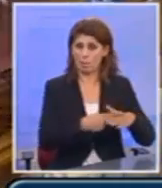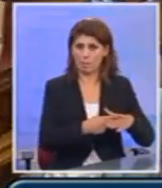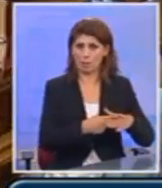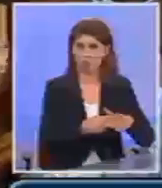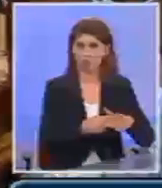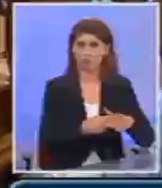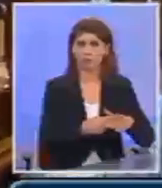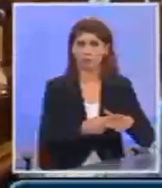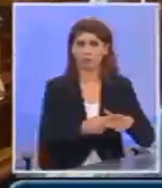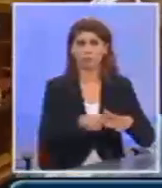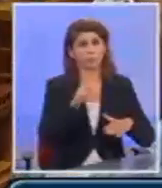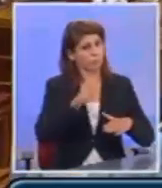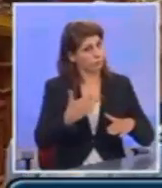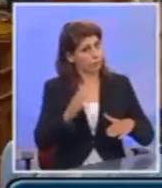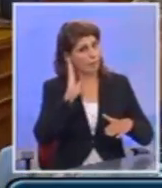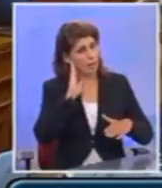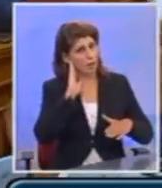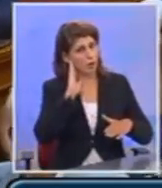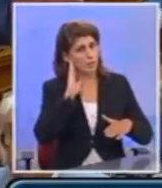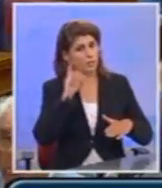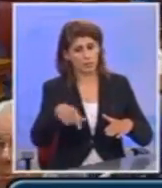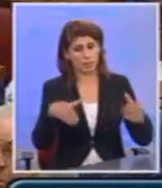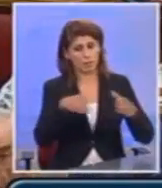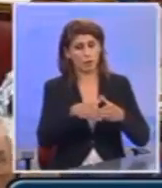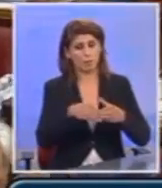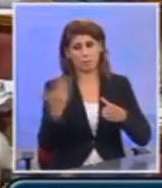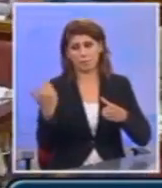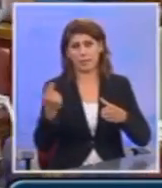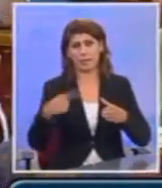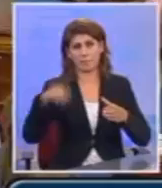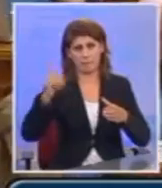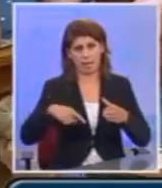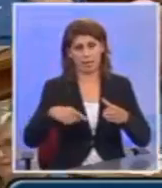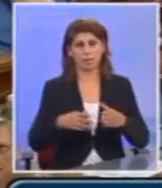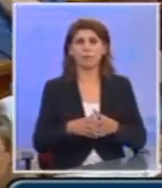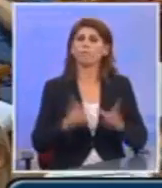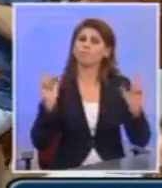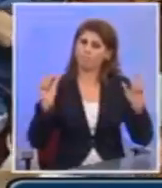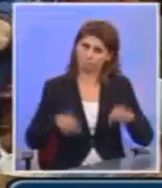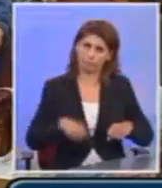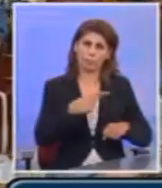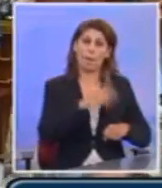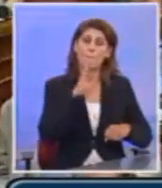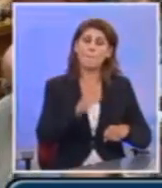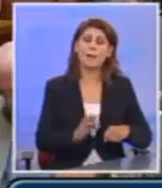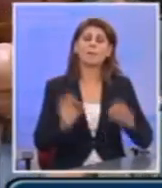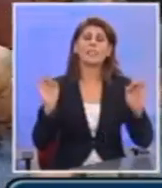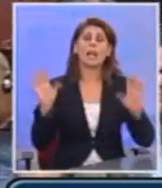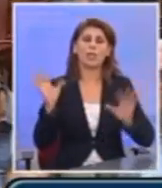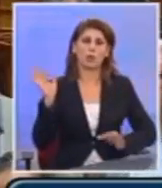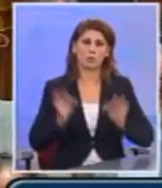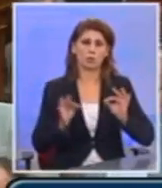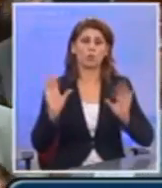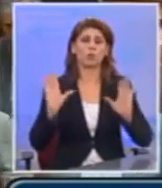ταμείο τον οποίο είχαμε σε ακρόαση στην επιτροπή μας πριν μερικές μέρες που επιβεβαίωσε ότι πραγματικά δεν έγιναν καθόλου συζητήσεις ούτε στο